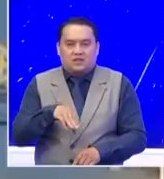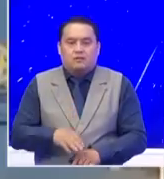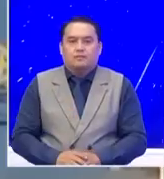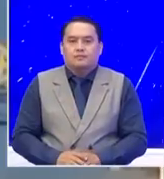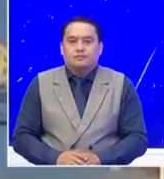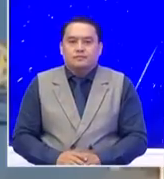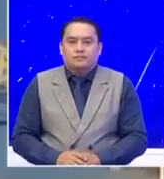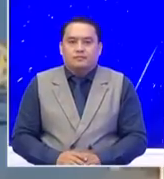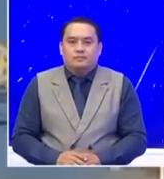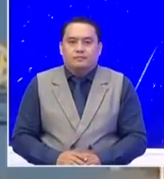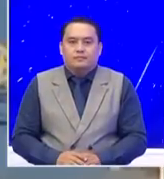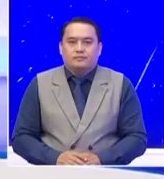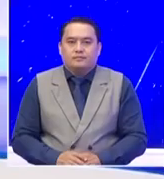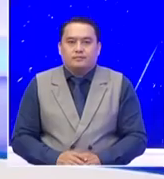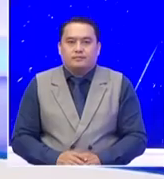3-м.